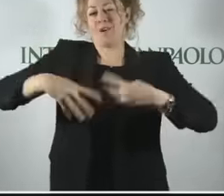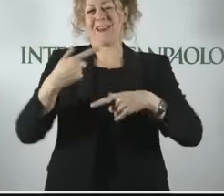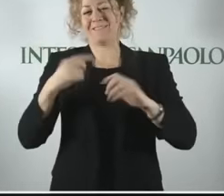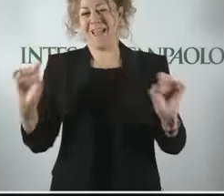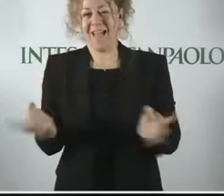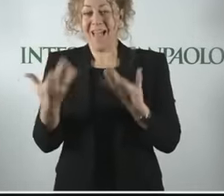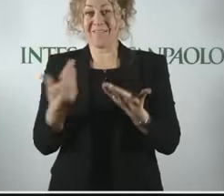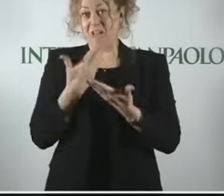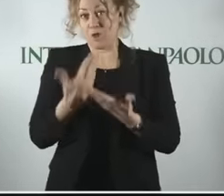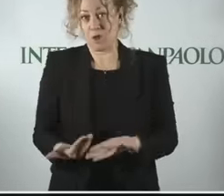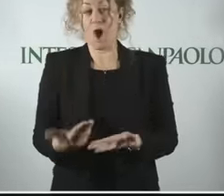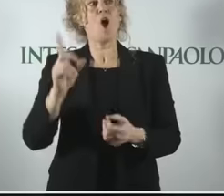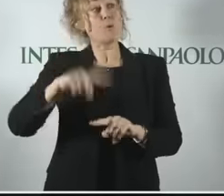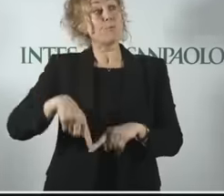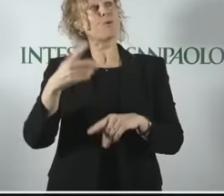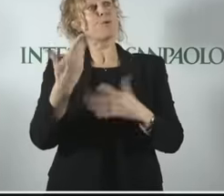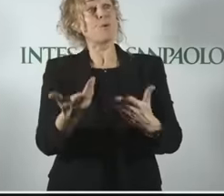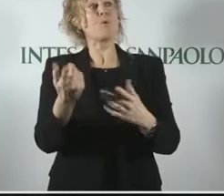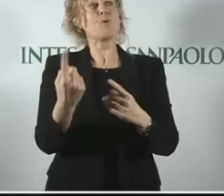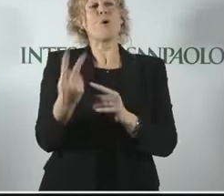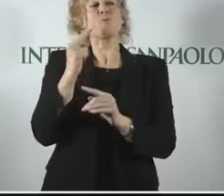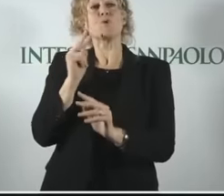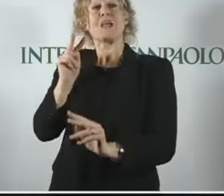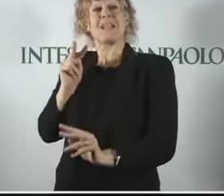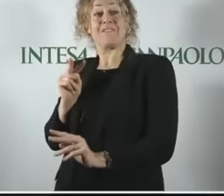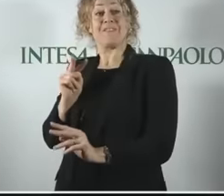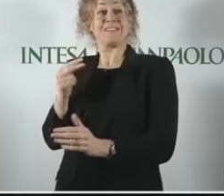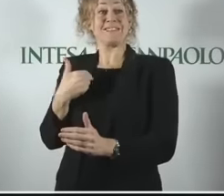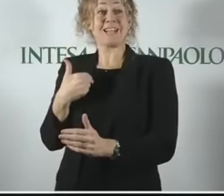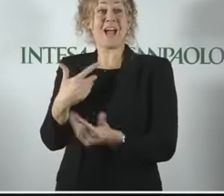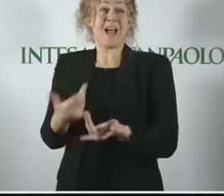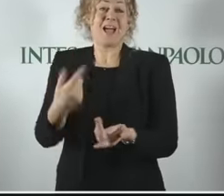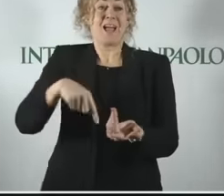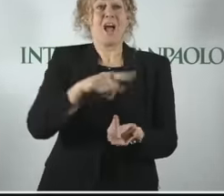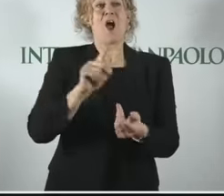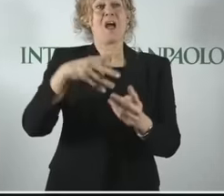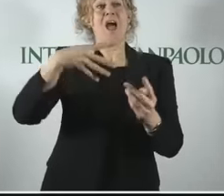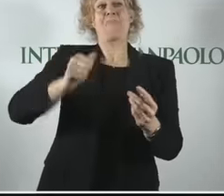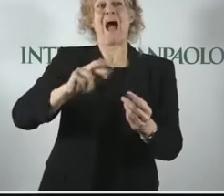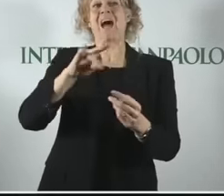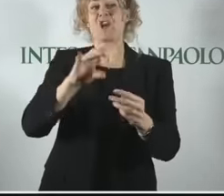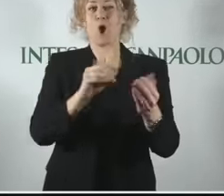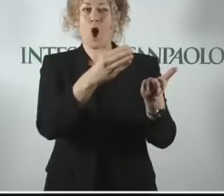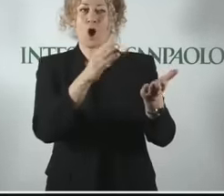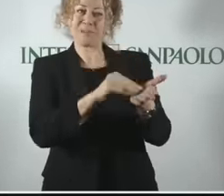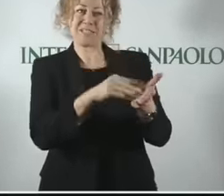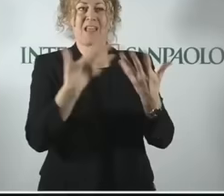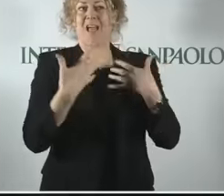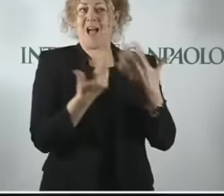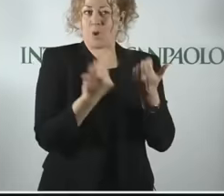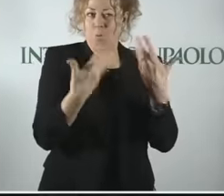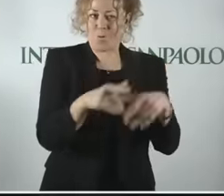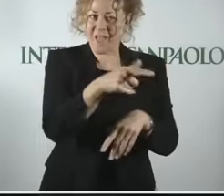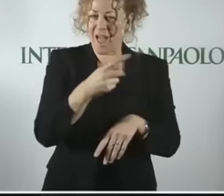evento e poi ovviamente dal punto di vista dalla parte di Cora oltre a Mario che è qui e ci ha